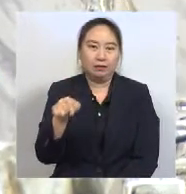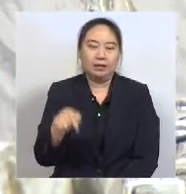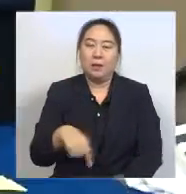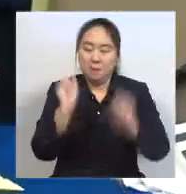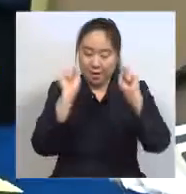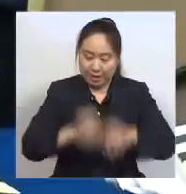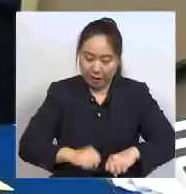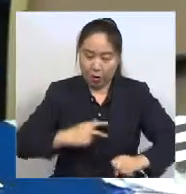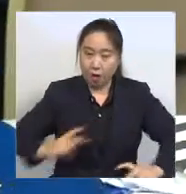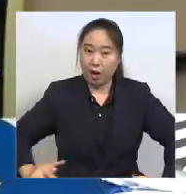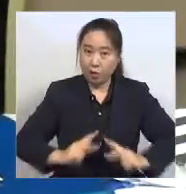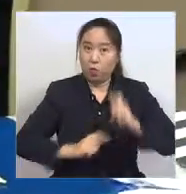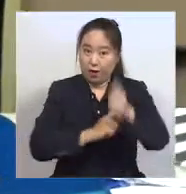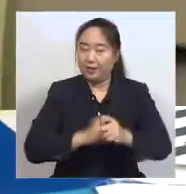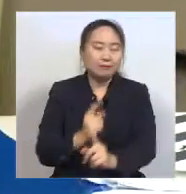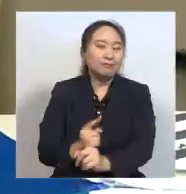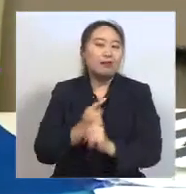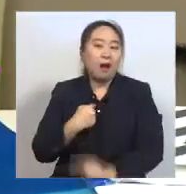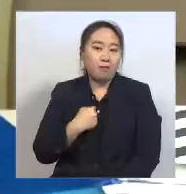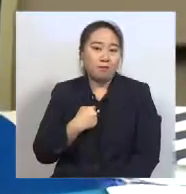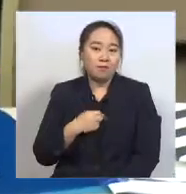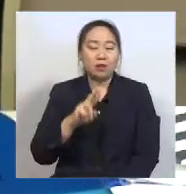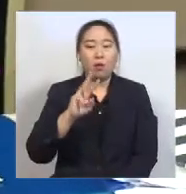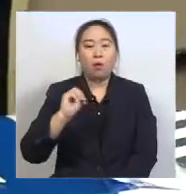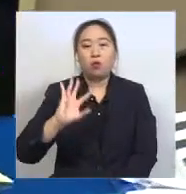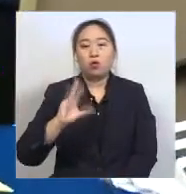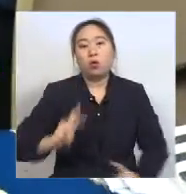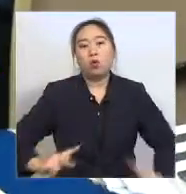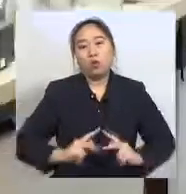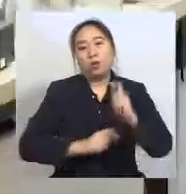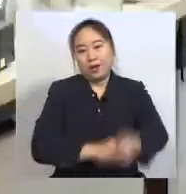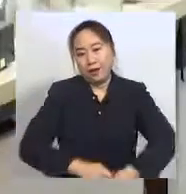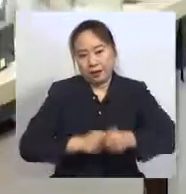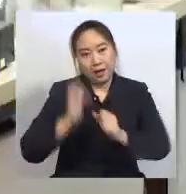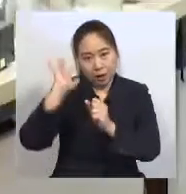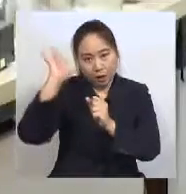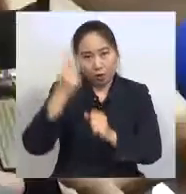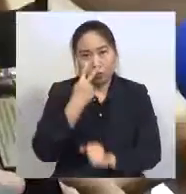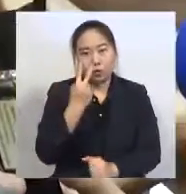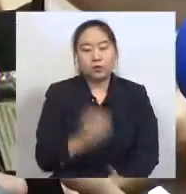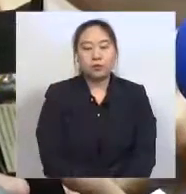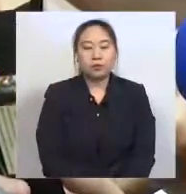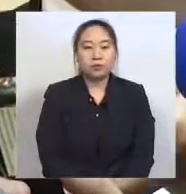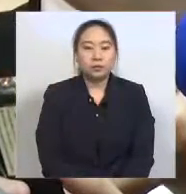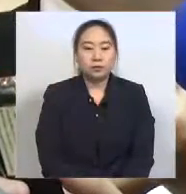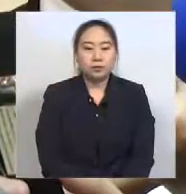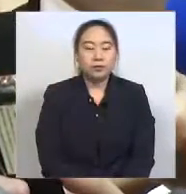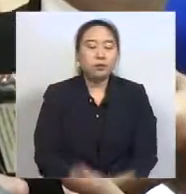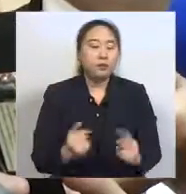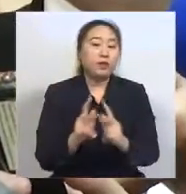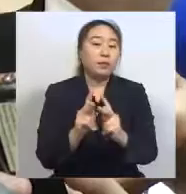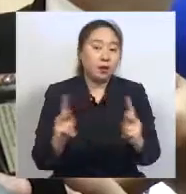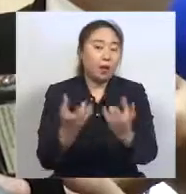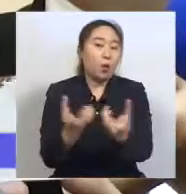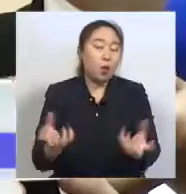ติกระทรวงเกษตรไปฟังเสียงท่านรัฐมนตรีช่วยว่าการกระทรวงเกษตรและสหกรณ์กันครับ คือกรรมการวัตถุอันตราย